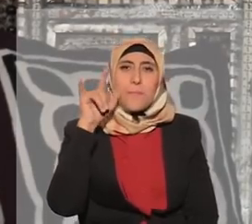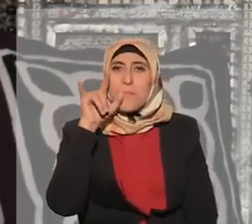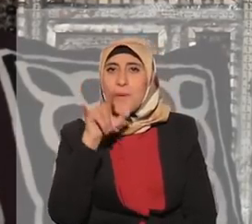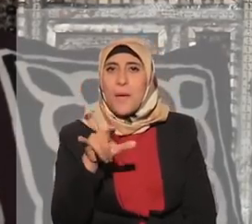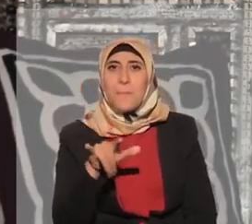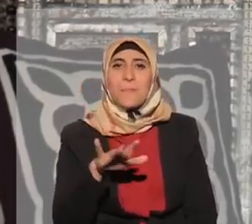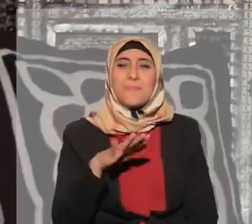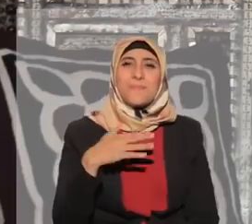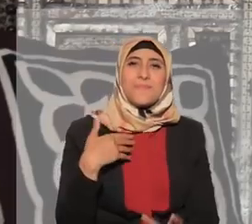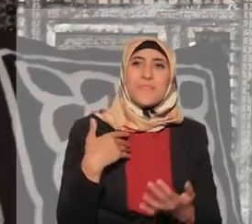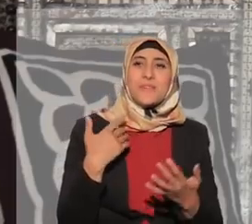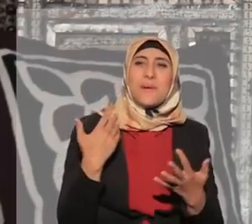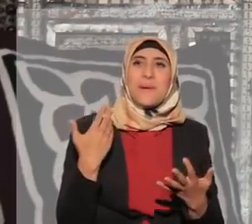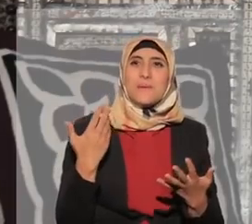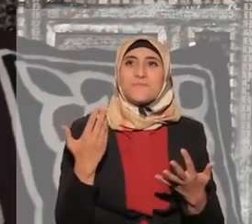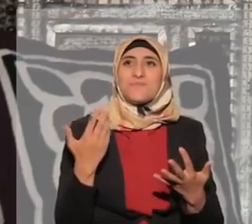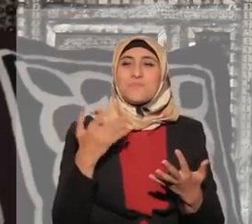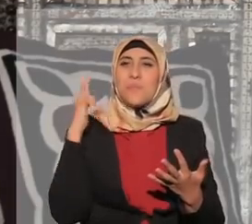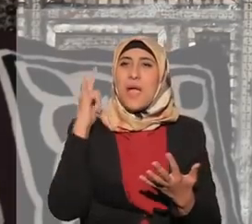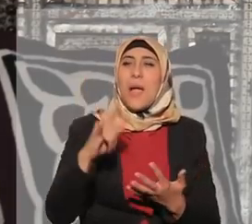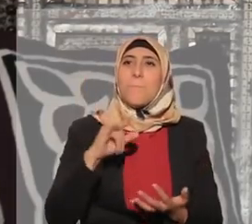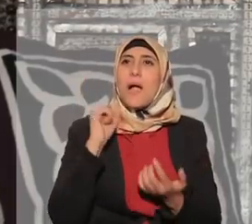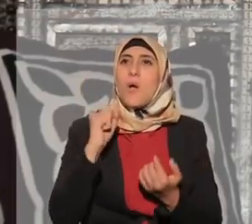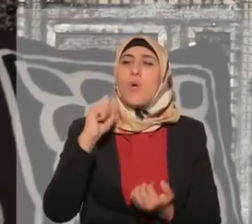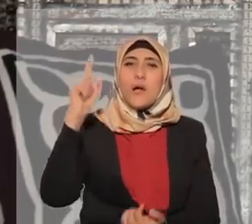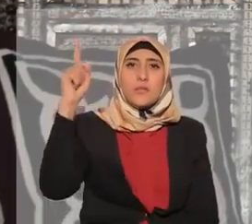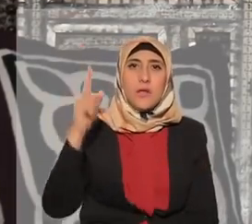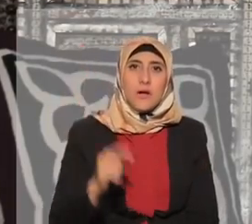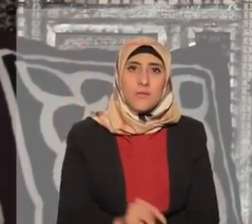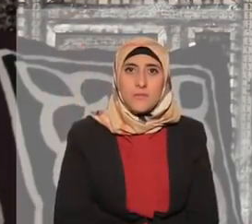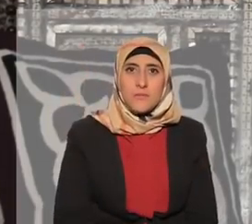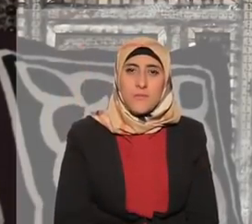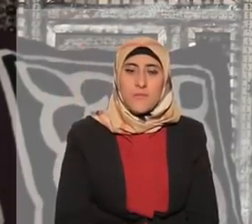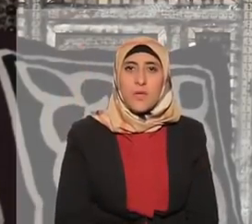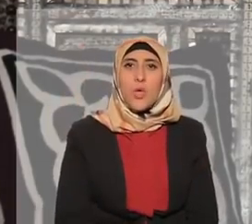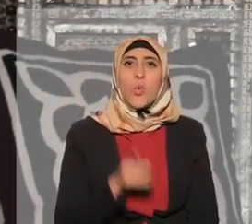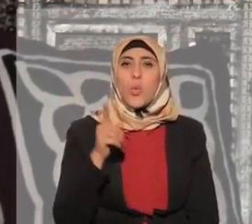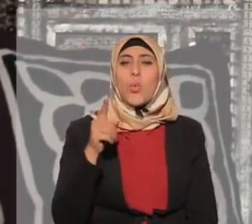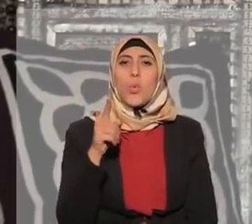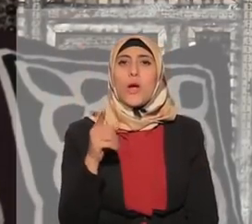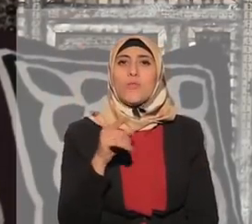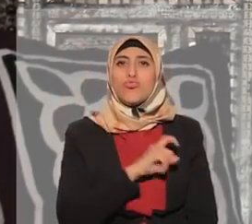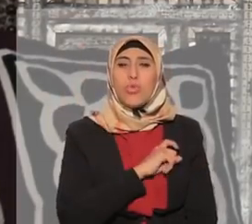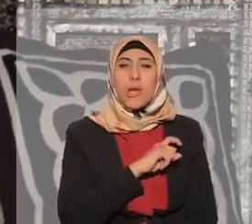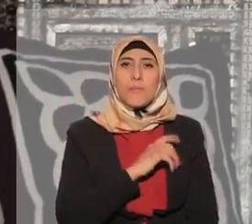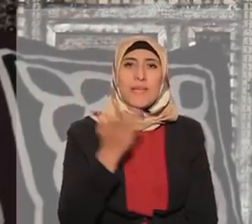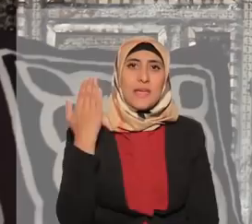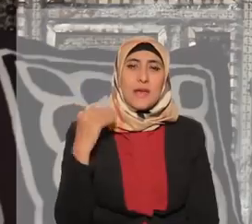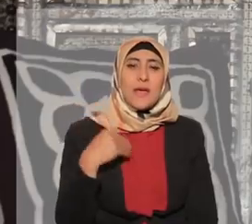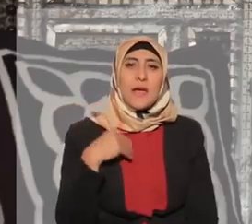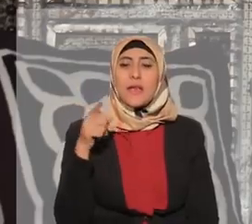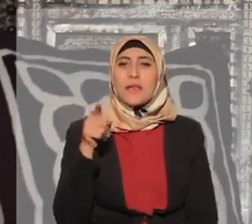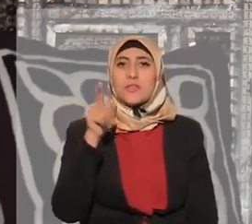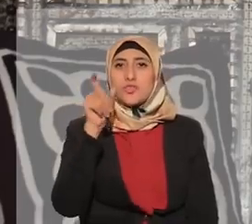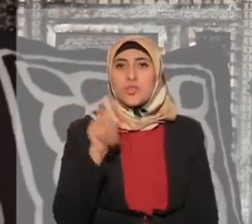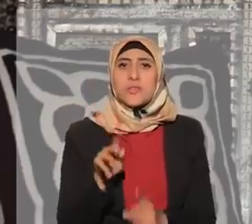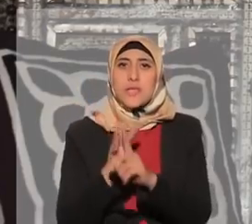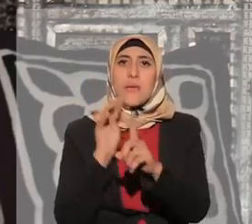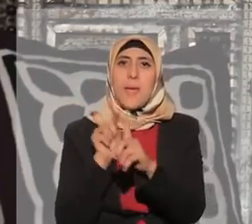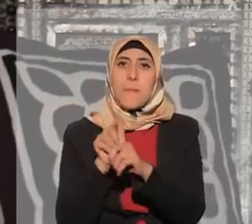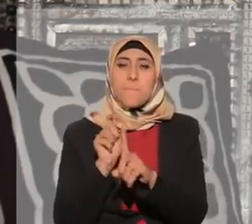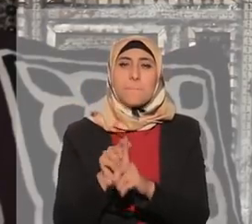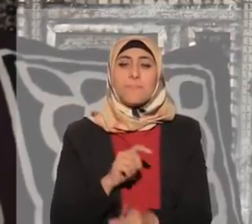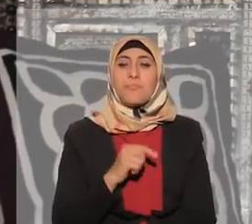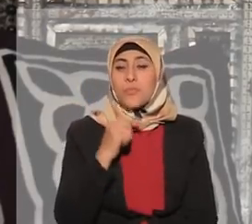حال المحبة، من المدلهين بمحبة الله، وهو تلميذ شيخ الطائفة الإمام الكبير الجنيد. مرة